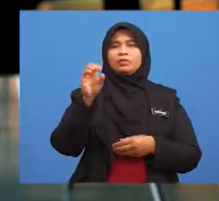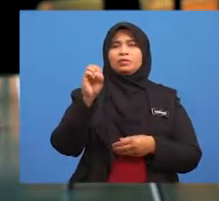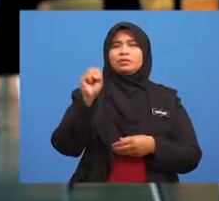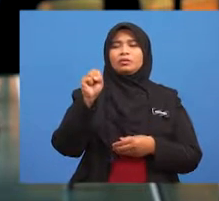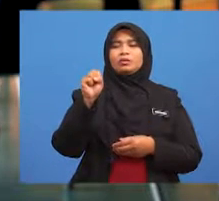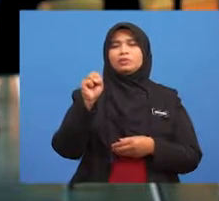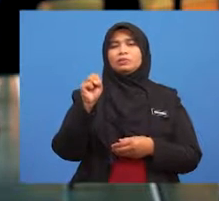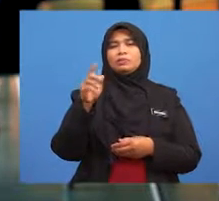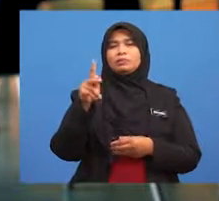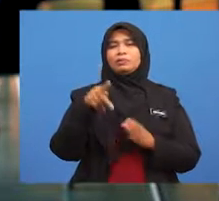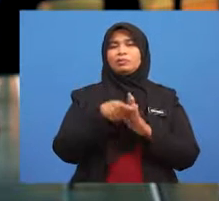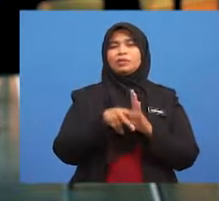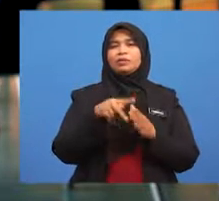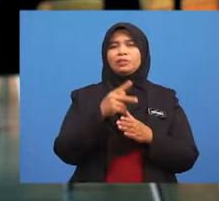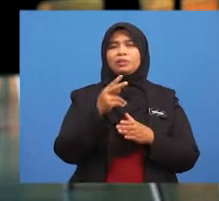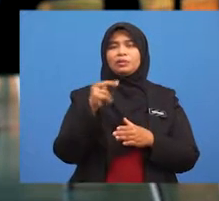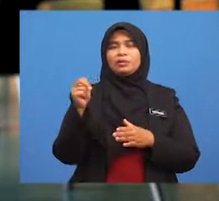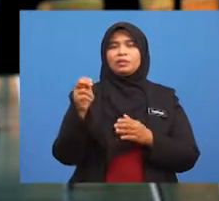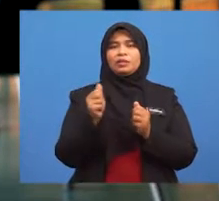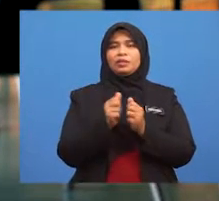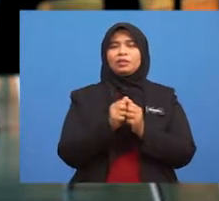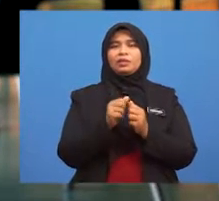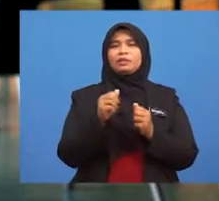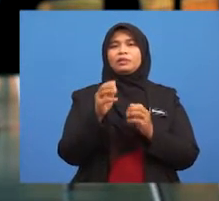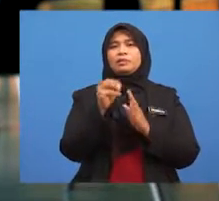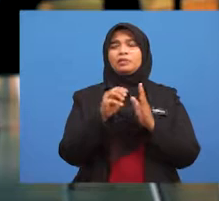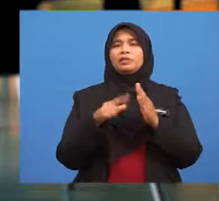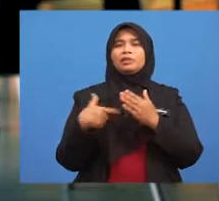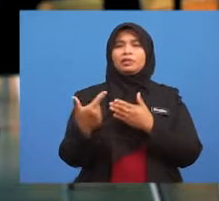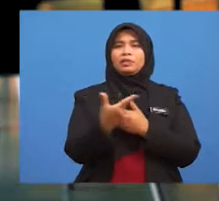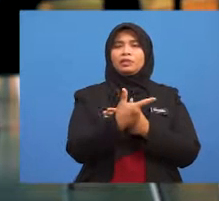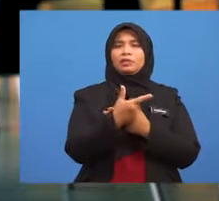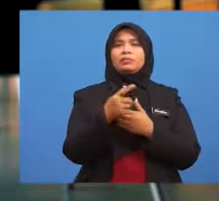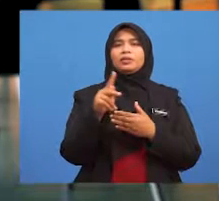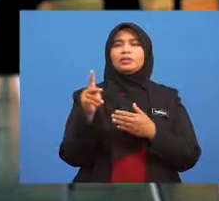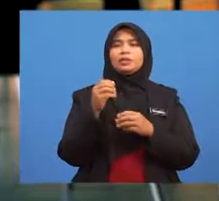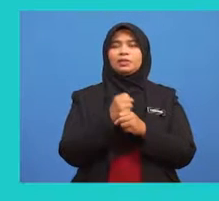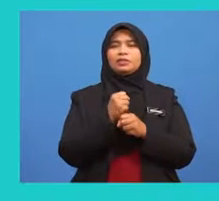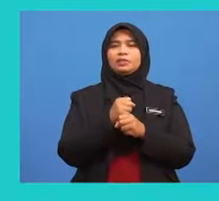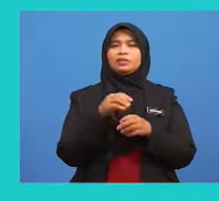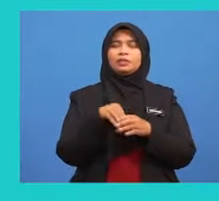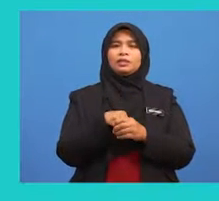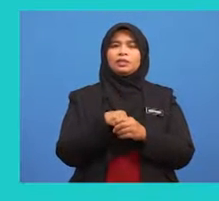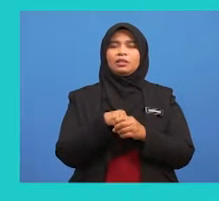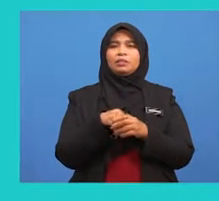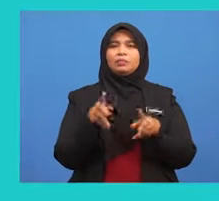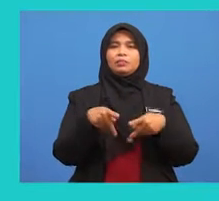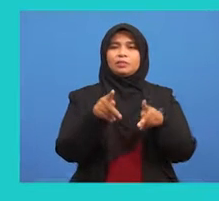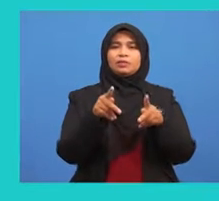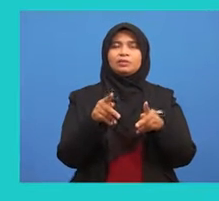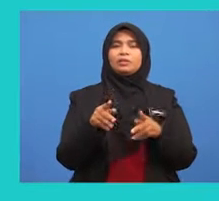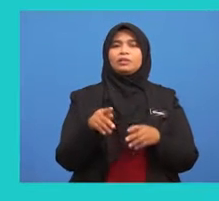pengeluaran dengan melibatkan kerja dalam proses, iaitu kos